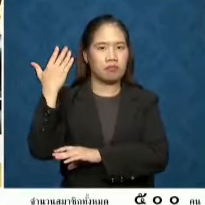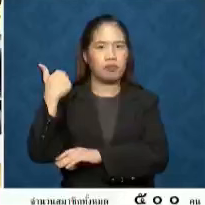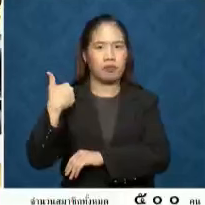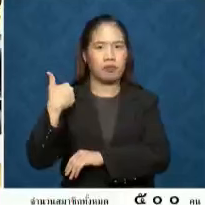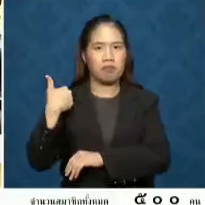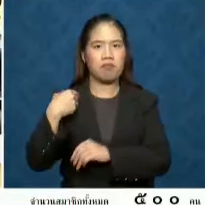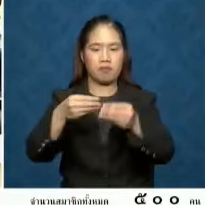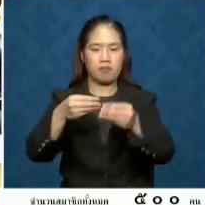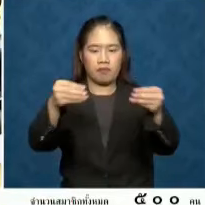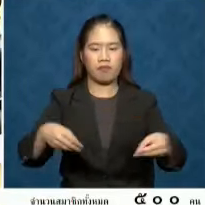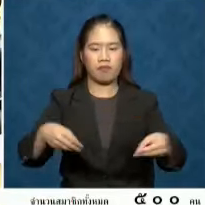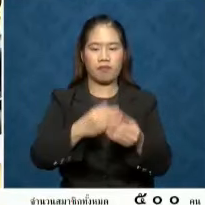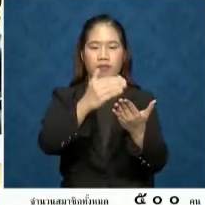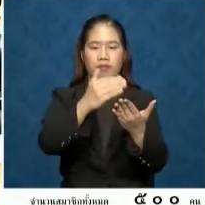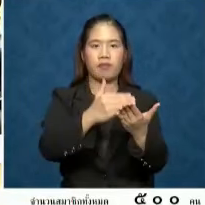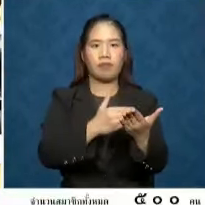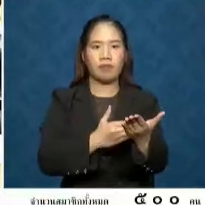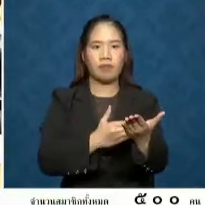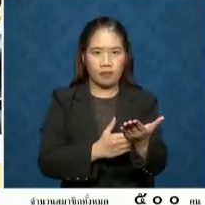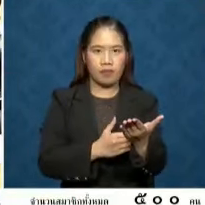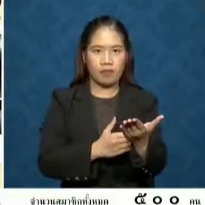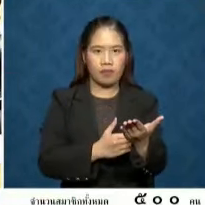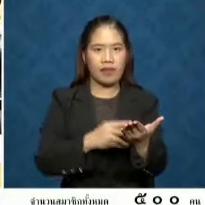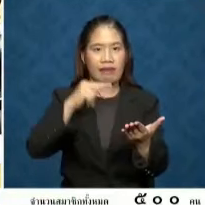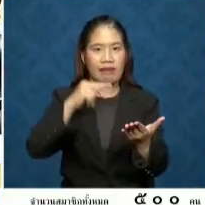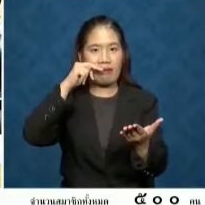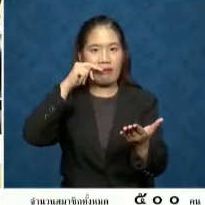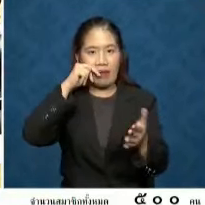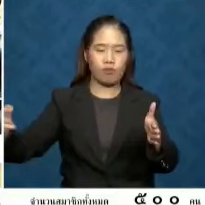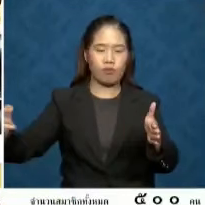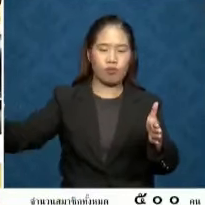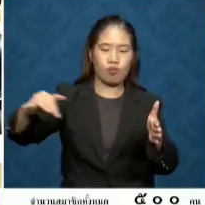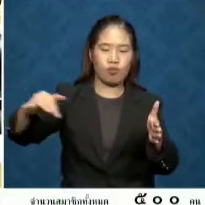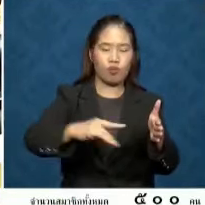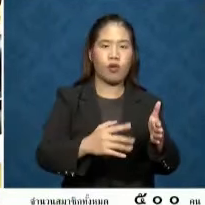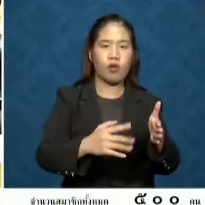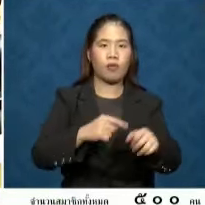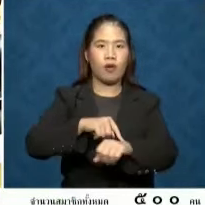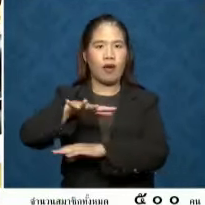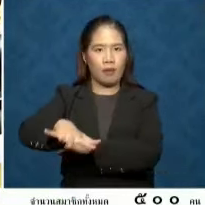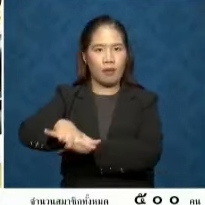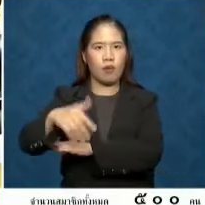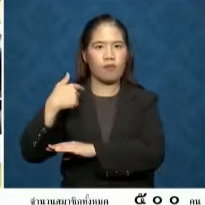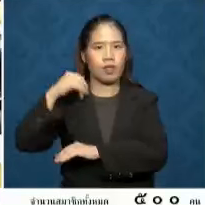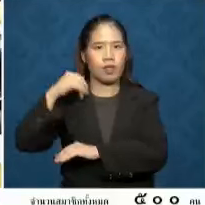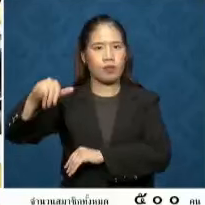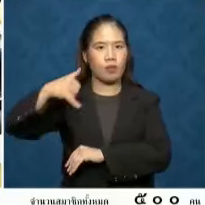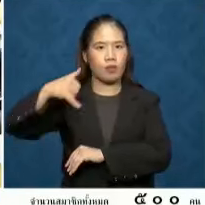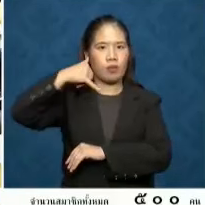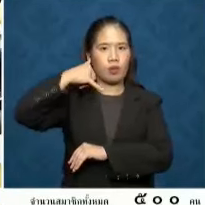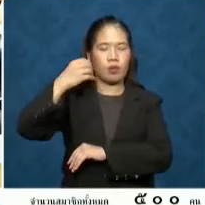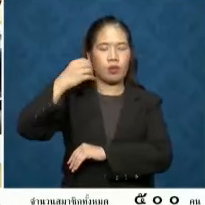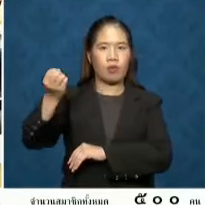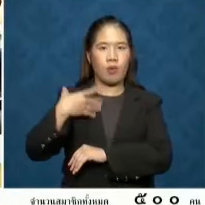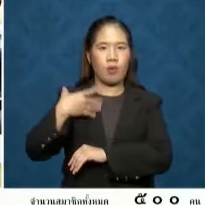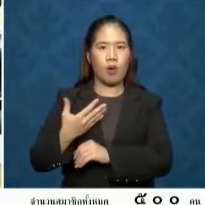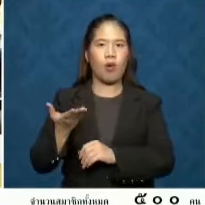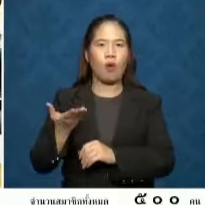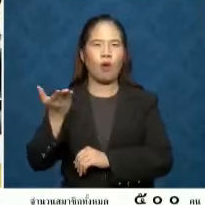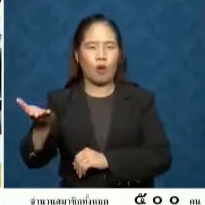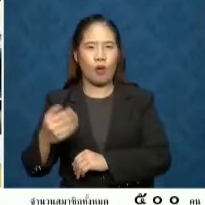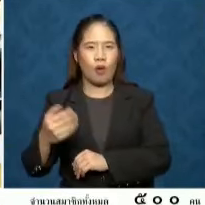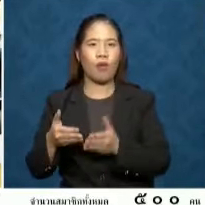ยเรือเริ่มเอียงแล้ว17นาฬิกา5โมงเย็นเนี่ยก็มีโทรเลขของเรือสุโขทัยขออนุญาตเข้าจอดที่บางสะพ